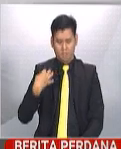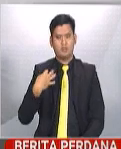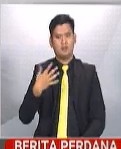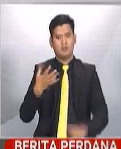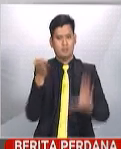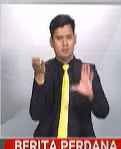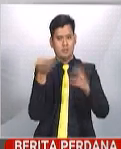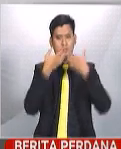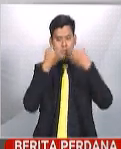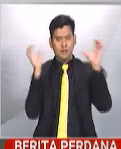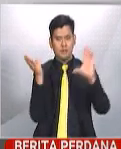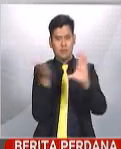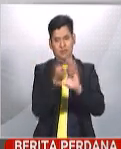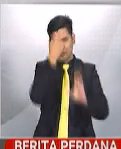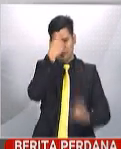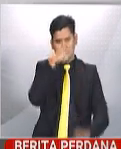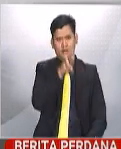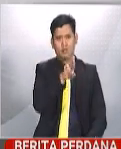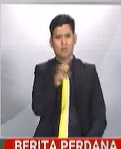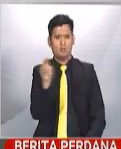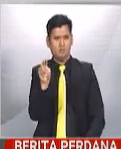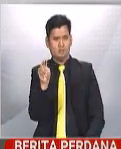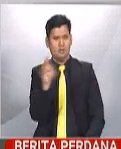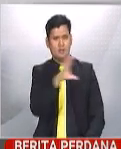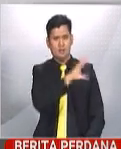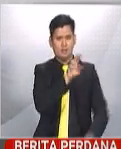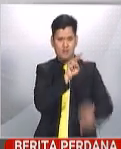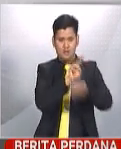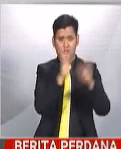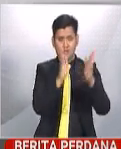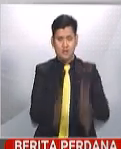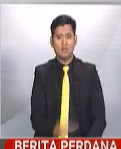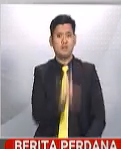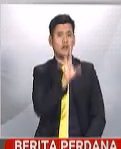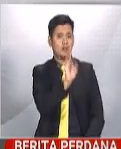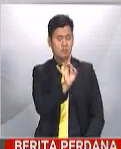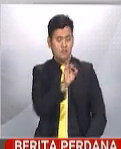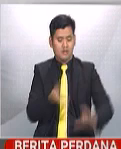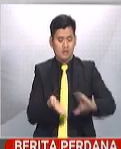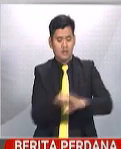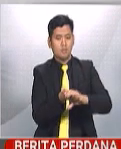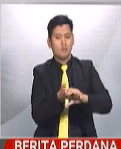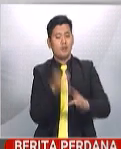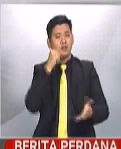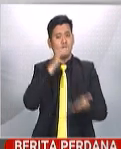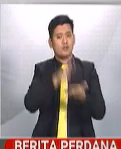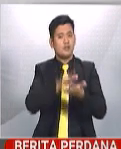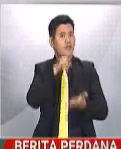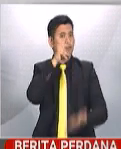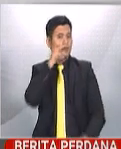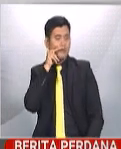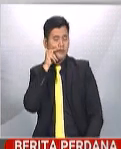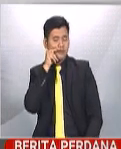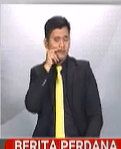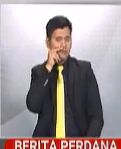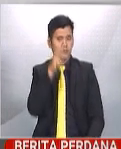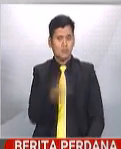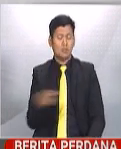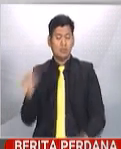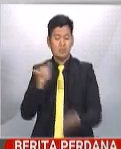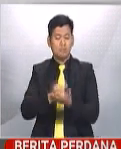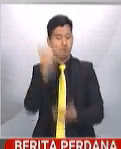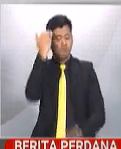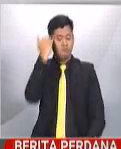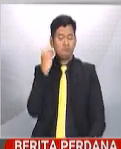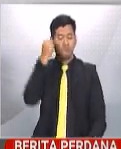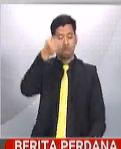untuk RM. Saksi ke-8 kes rasuah Datin Sri Rosmah Mansor itu memaklumkan perkara berkenaan di mahkamah hari